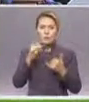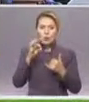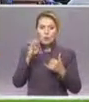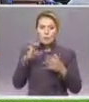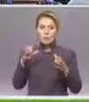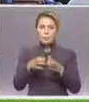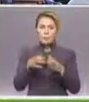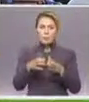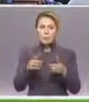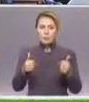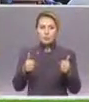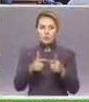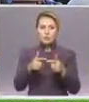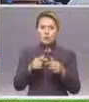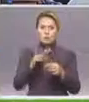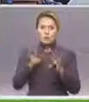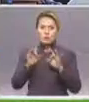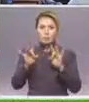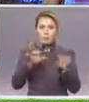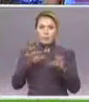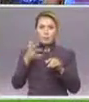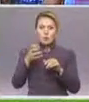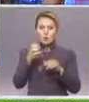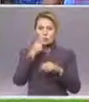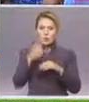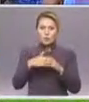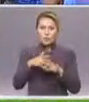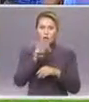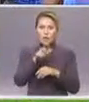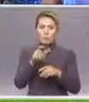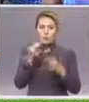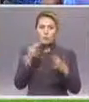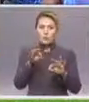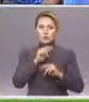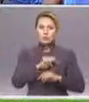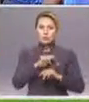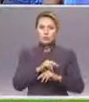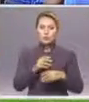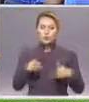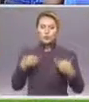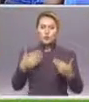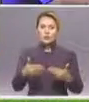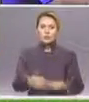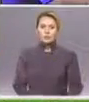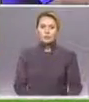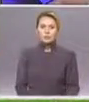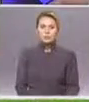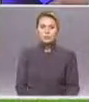Отан партиясы ұйымдастырған жәрмеңкеде 500-ге тарта бос жұмыс орындары ұсынылды.